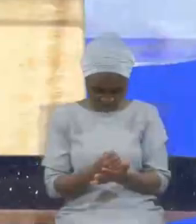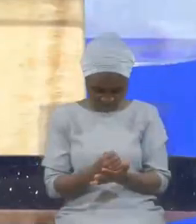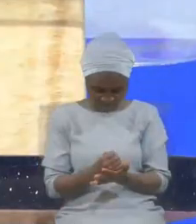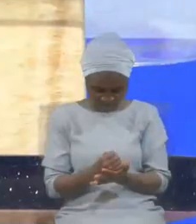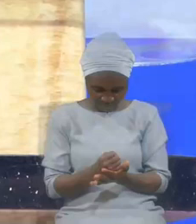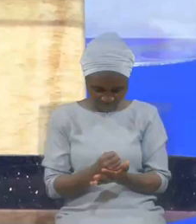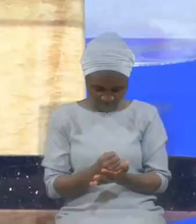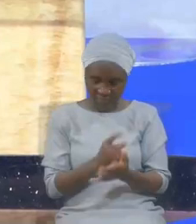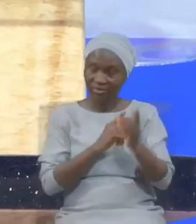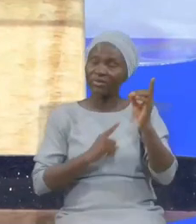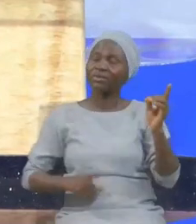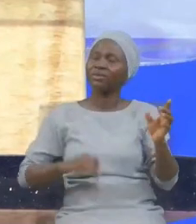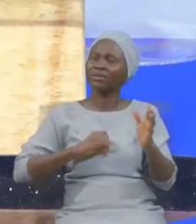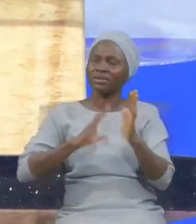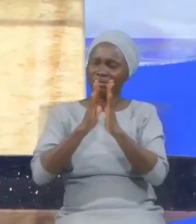Seigneur, je prie